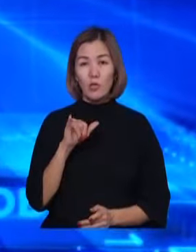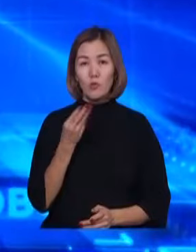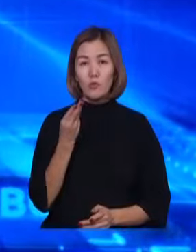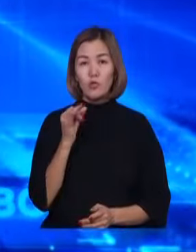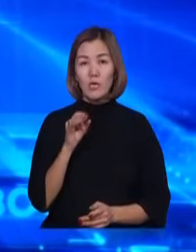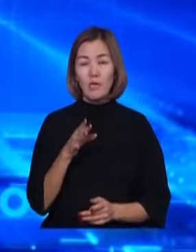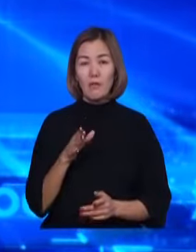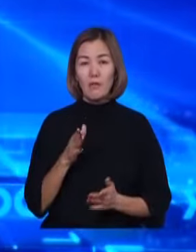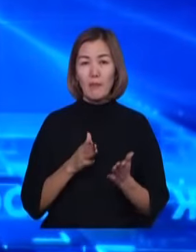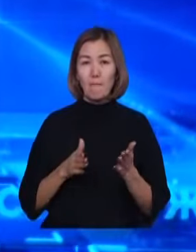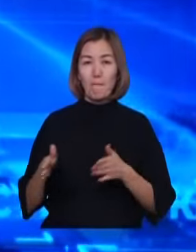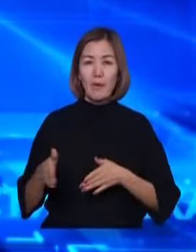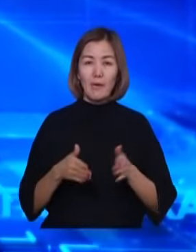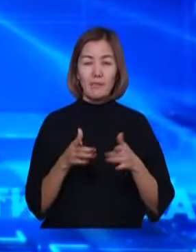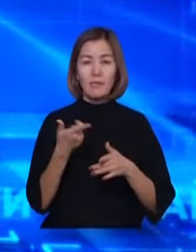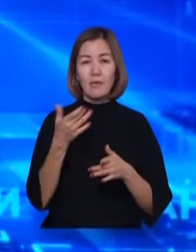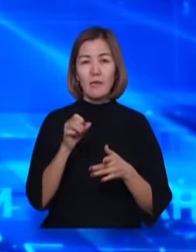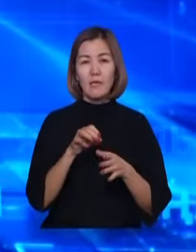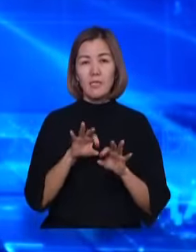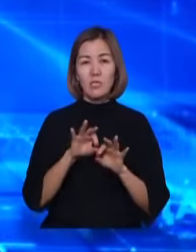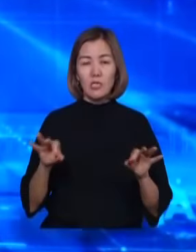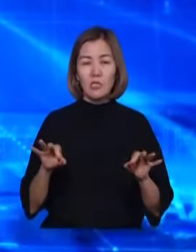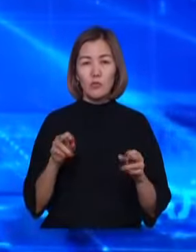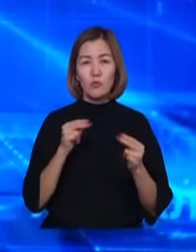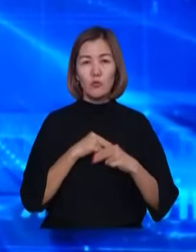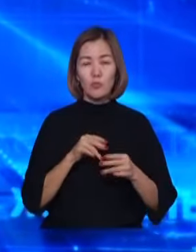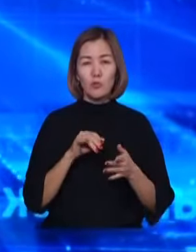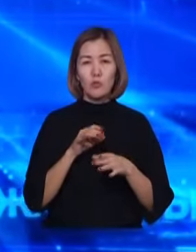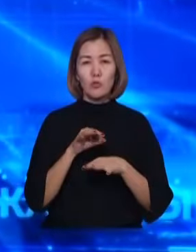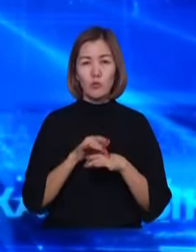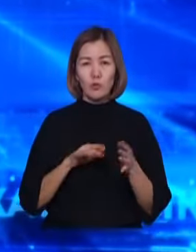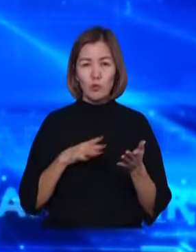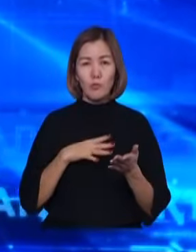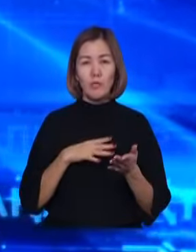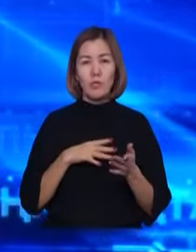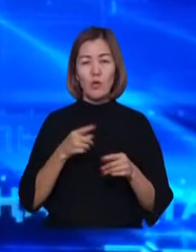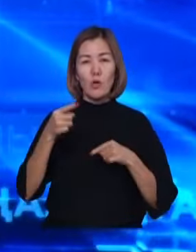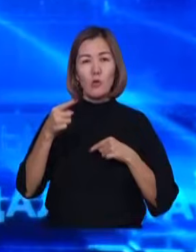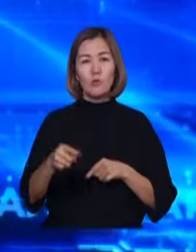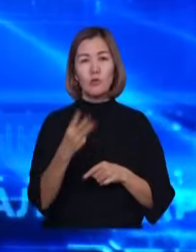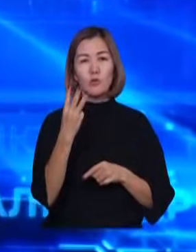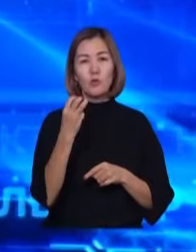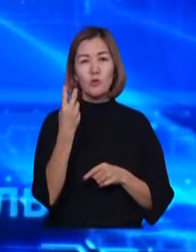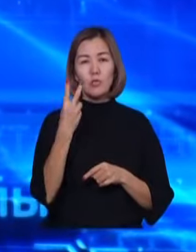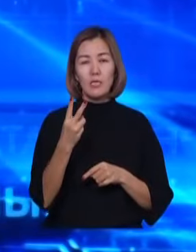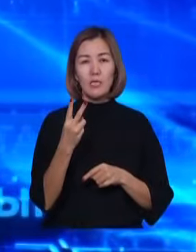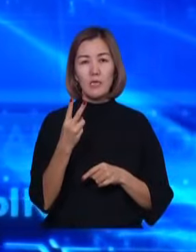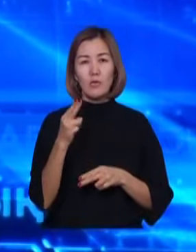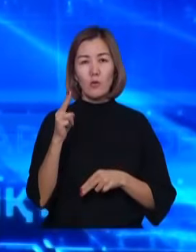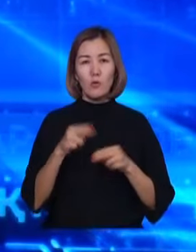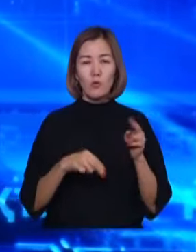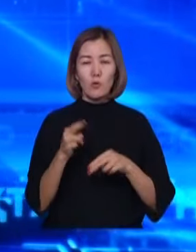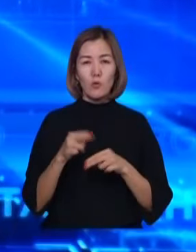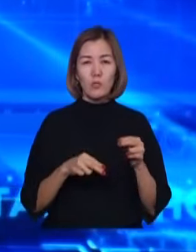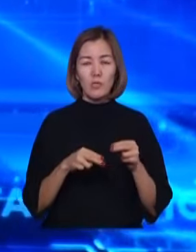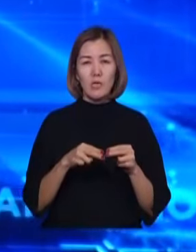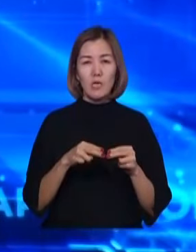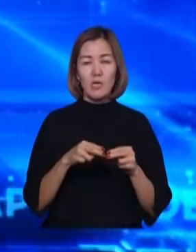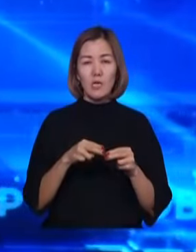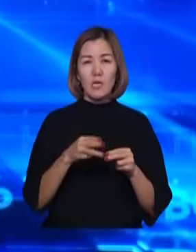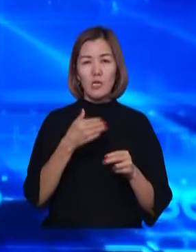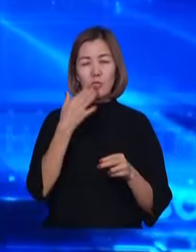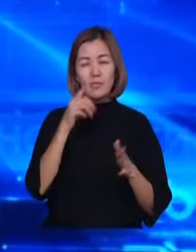Талдықорған Үшарал бағытында газ желісін тарту жұмыстары қызу. Ұзындығы 302 шақырым болатын газ құбырының құрылысы биыл тамыз айында басталған